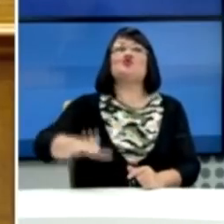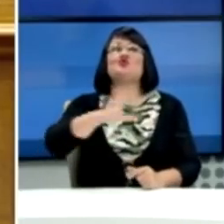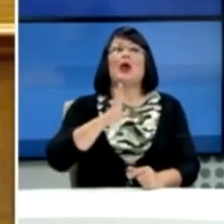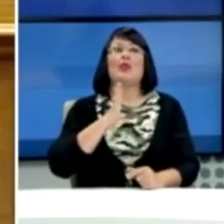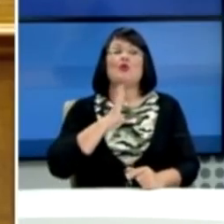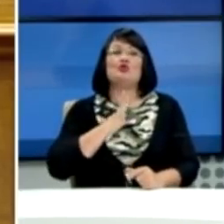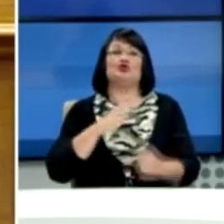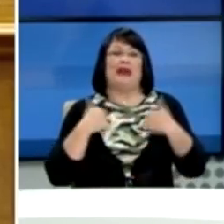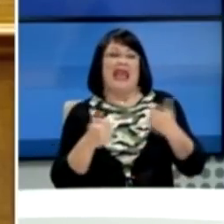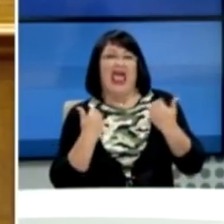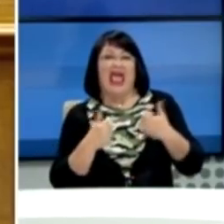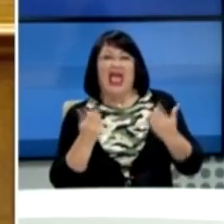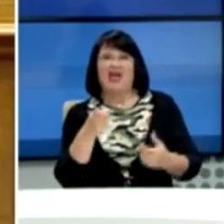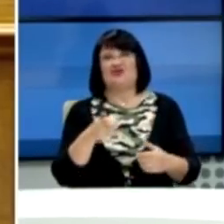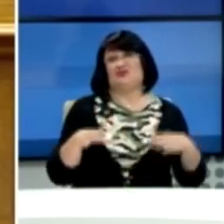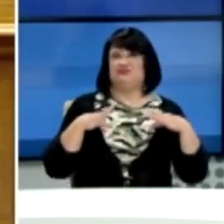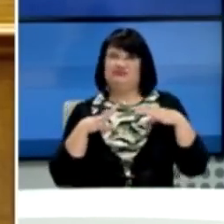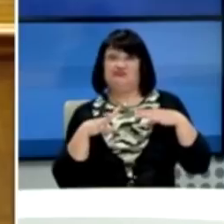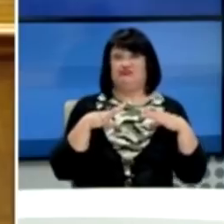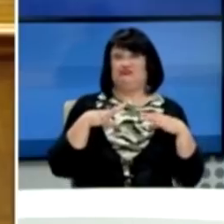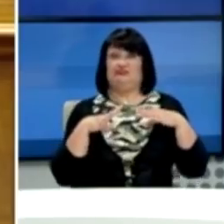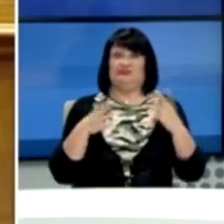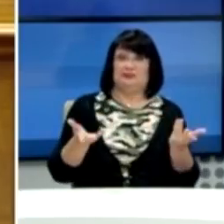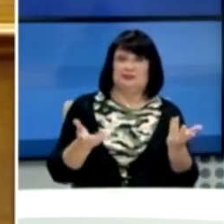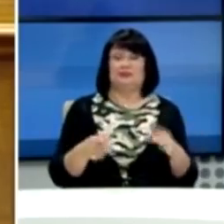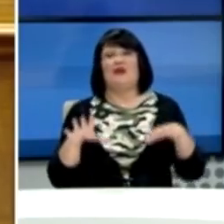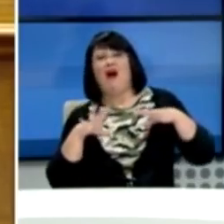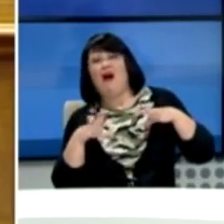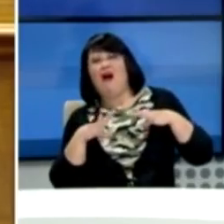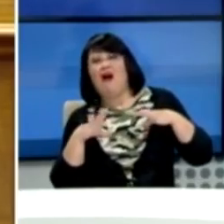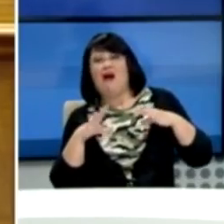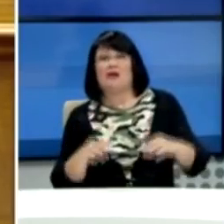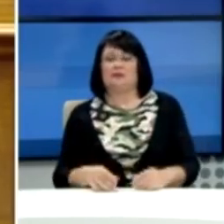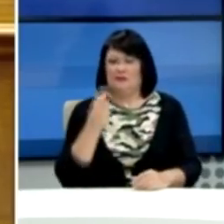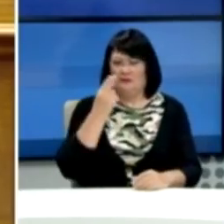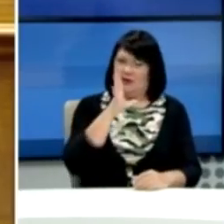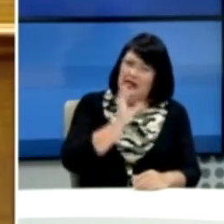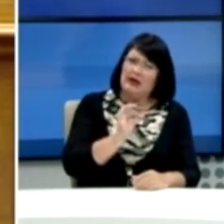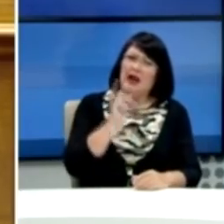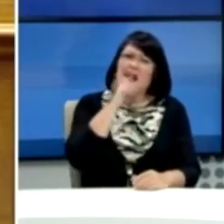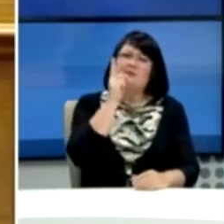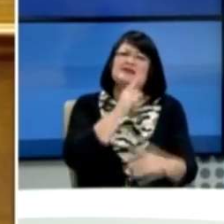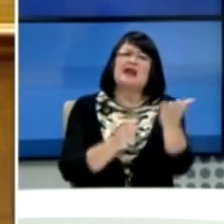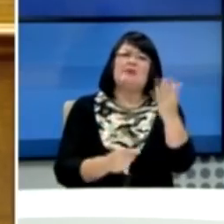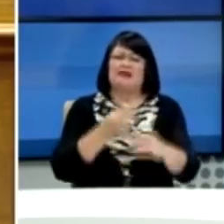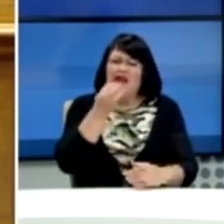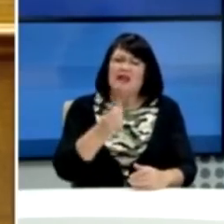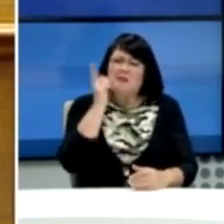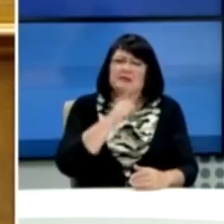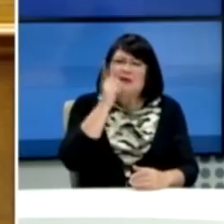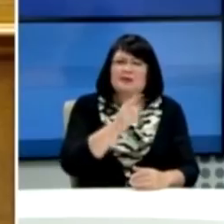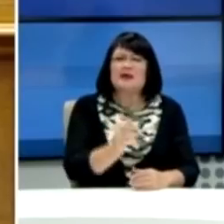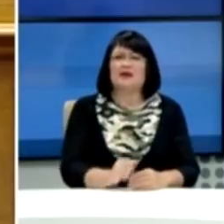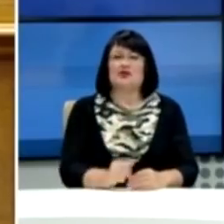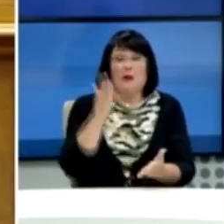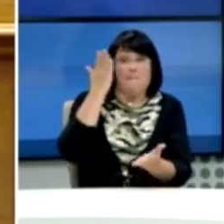νεολαία, λέγοντάς τους «πολύ χαλαρώσατε». Λέτε και, αληθοφανή βέβαια, αλλά ψέματα. Λέτε